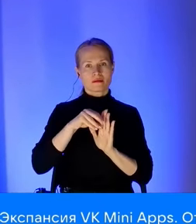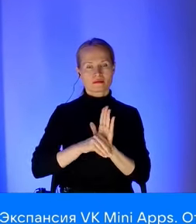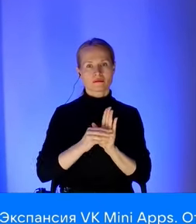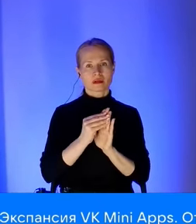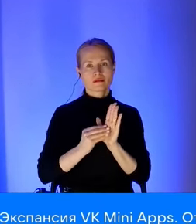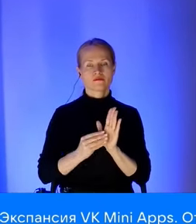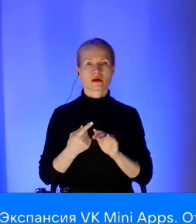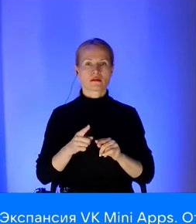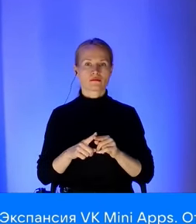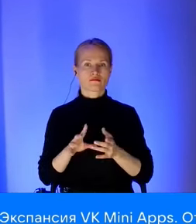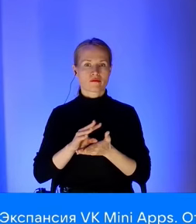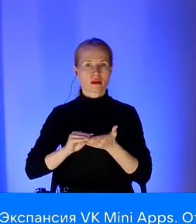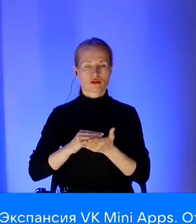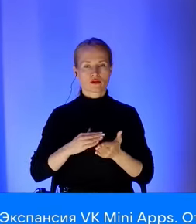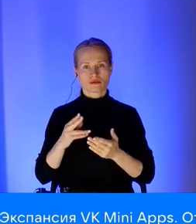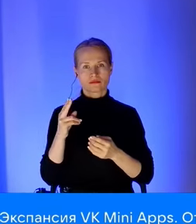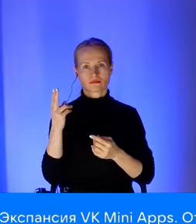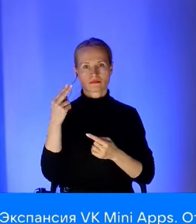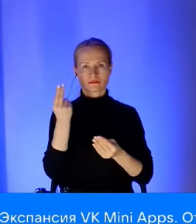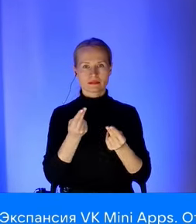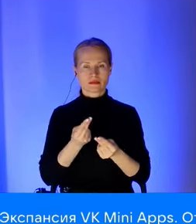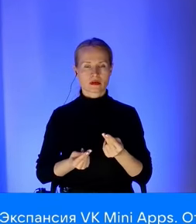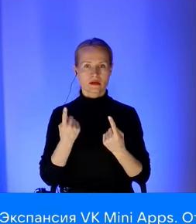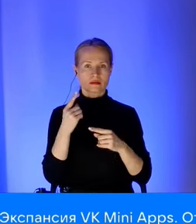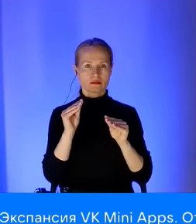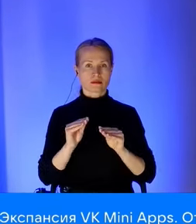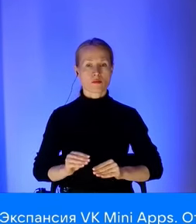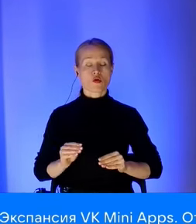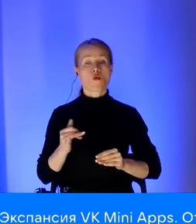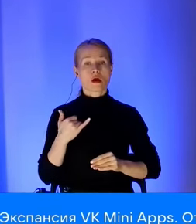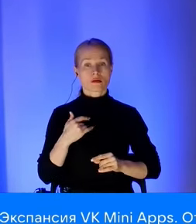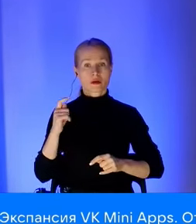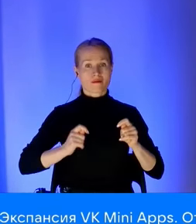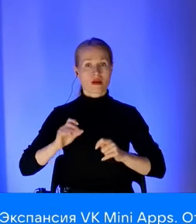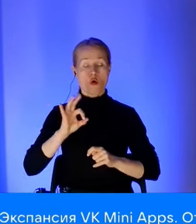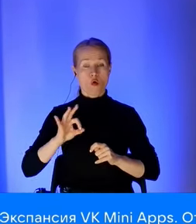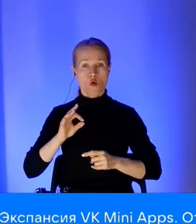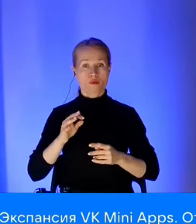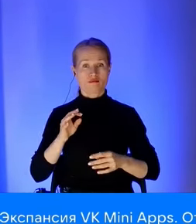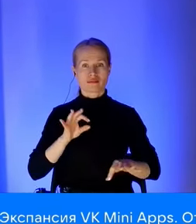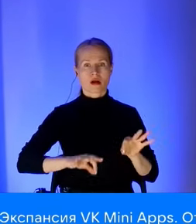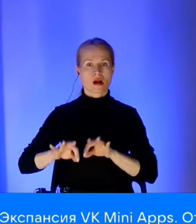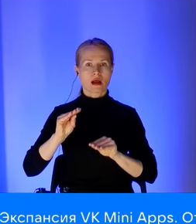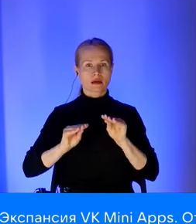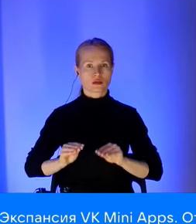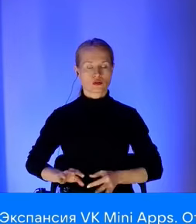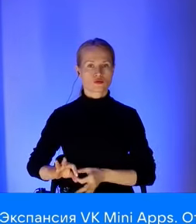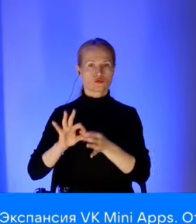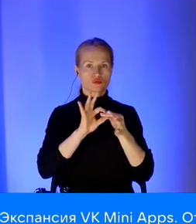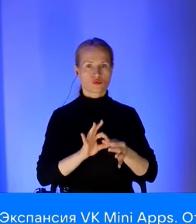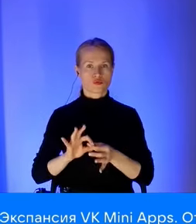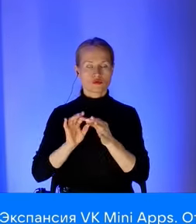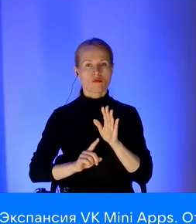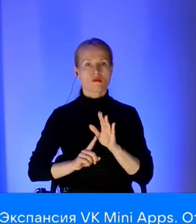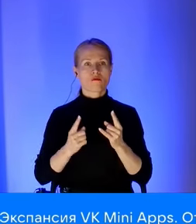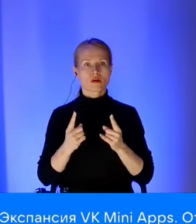нашу дизайн-систему. Ну и все же у нас конференция про архитектуру. чтобы про нее начать говорить, надо сначала понять, какие